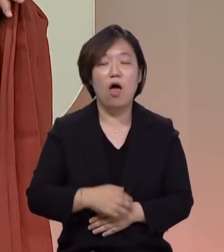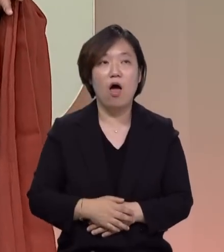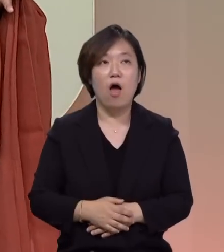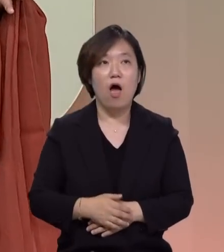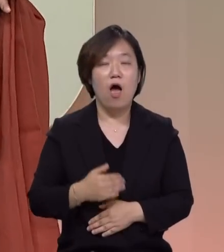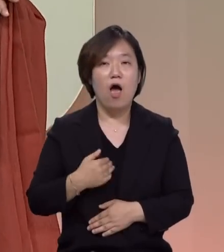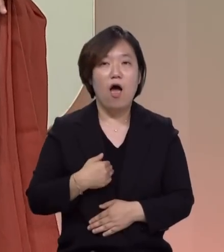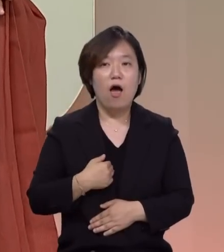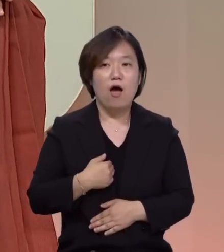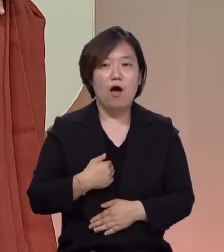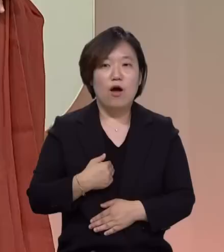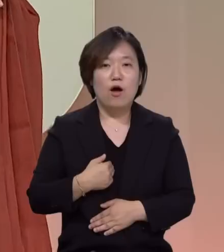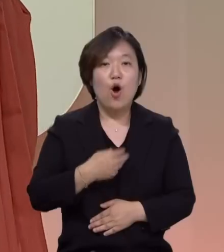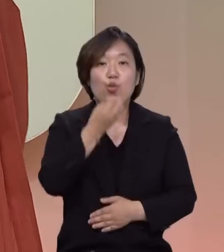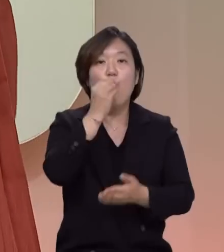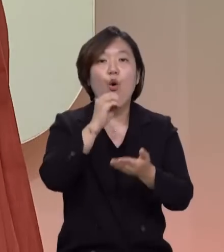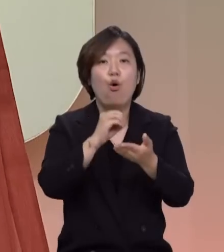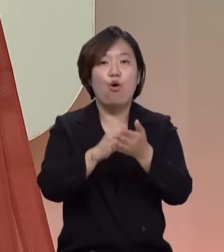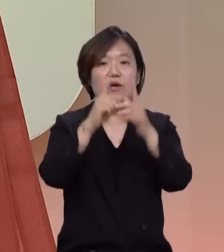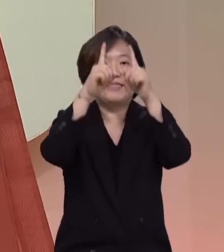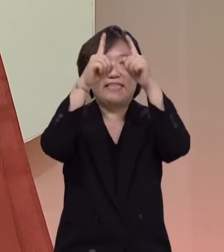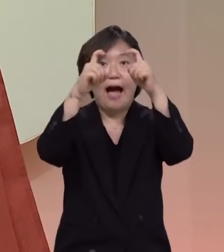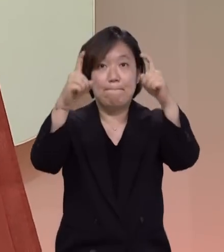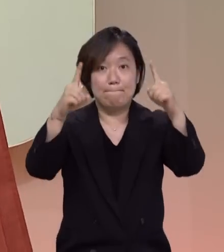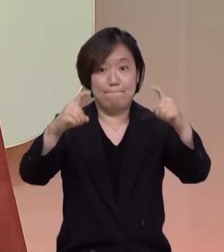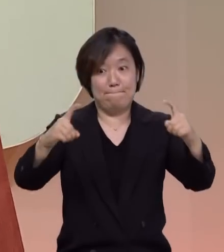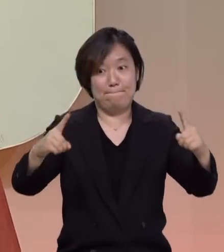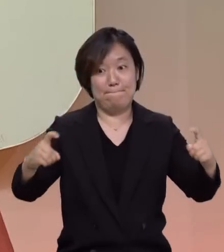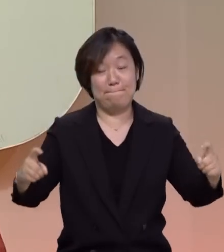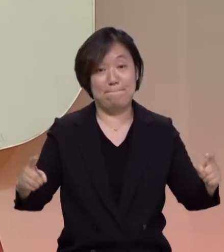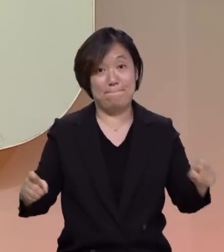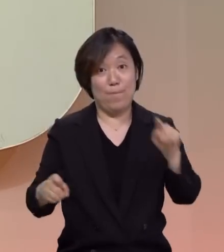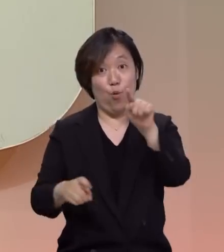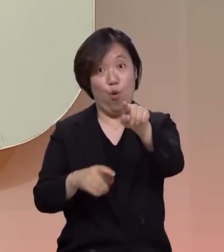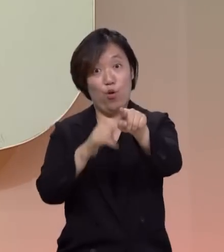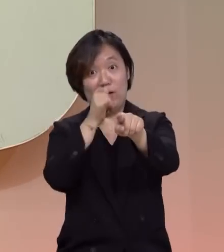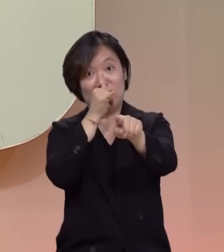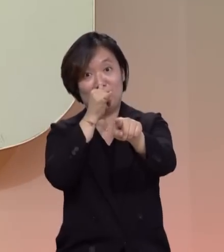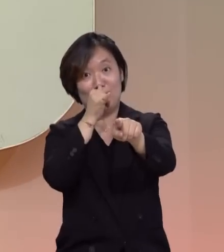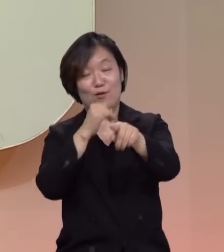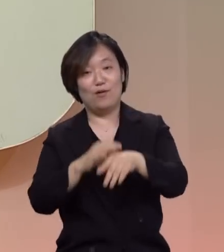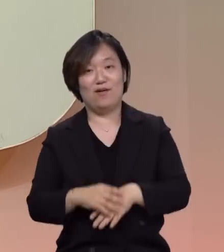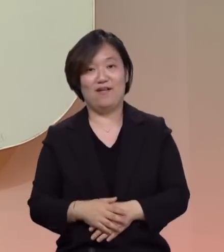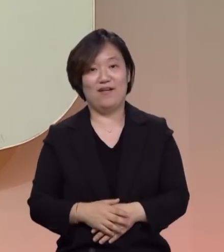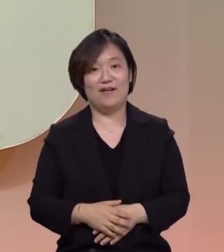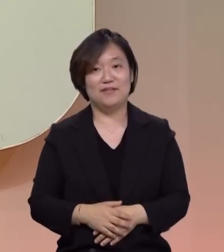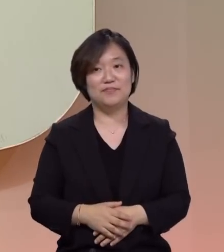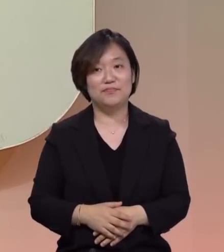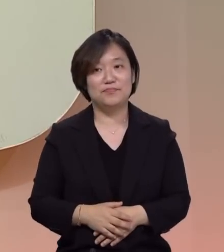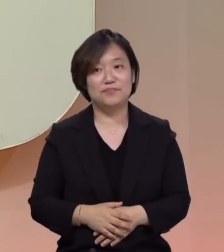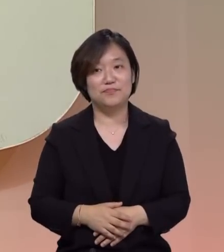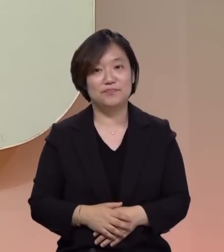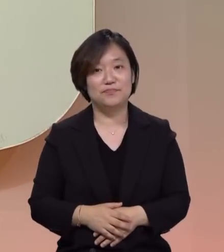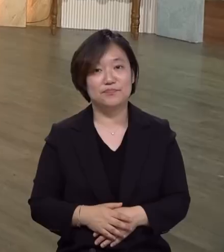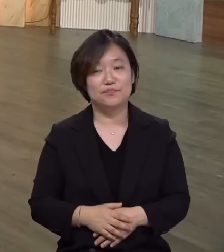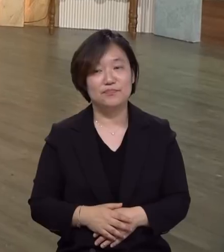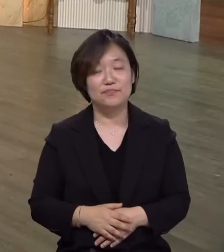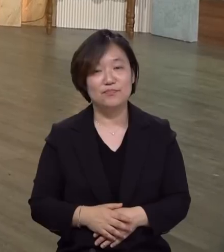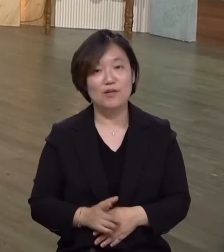큰 석탑이 딱서 있더래 석탑 큰 석탑 돌로 만든 탑에 딱하니서 있는데